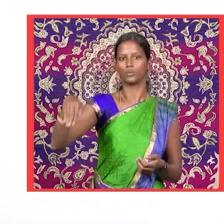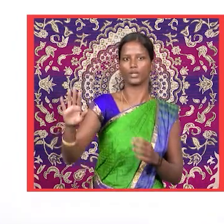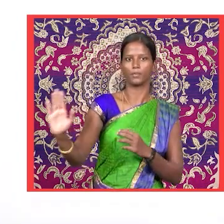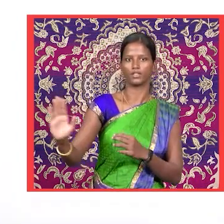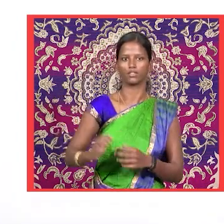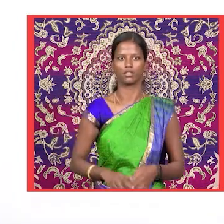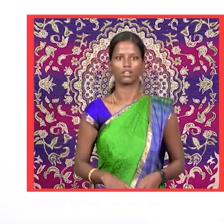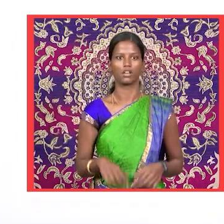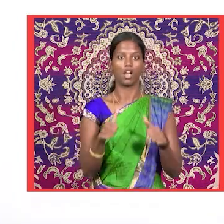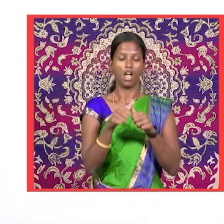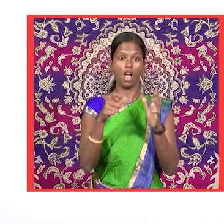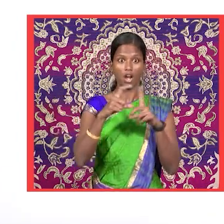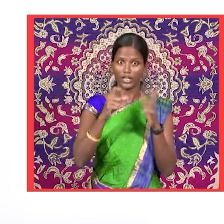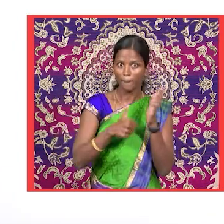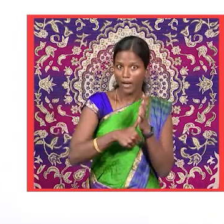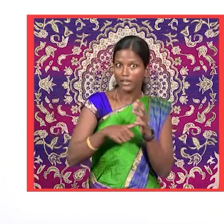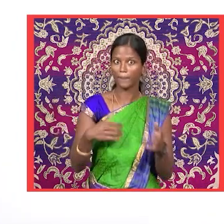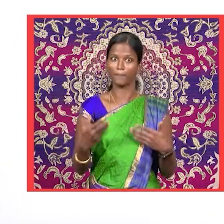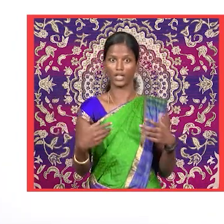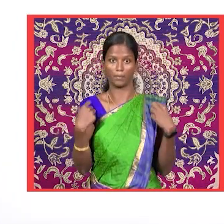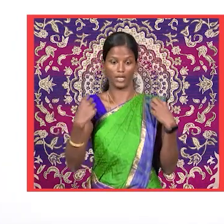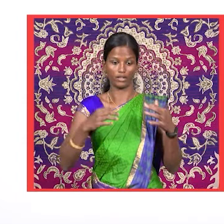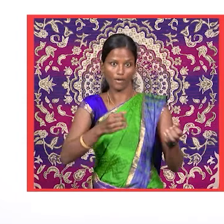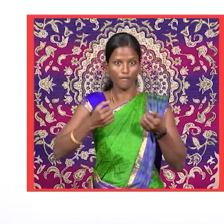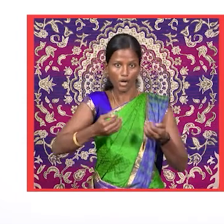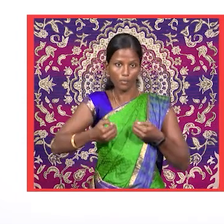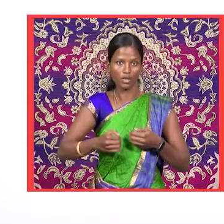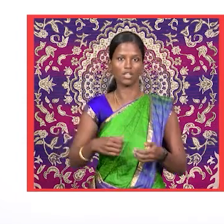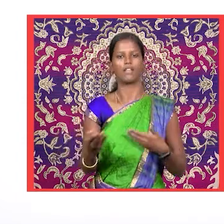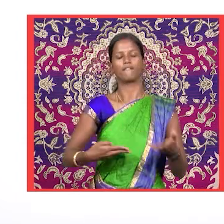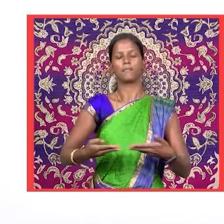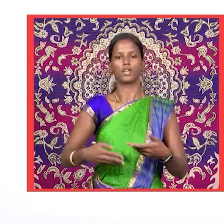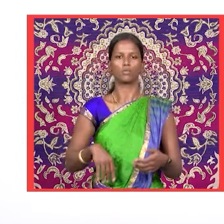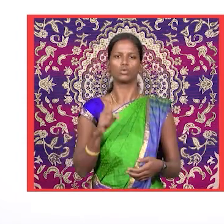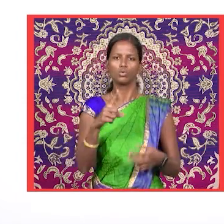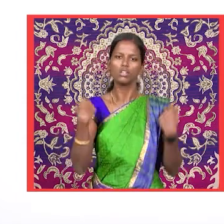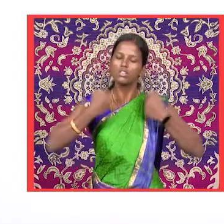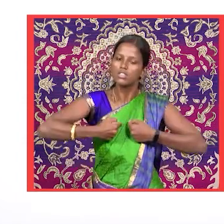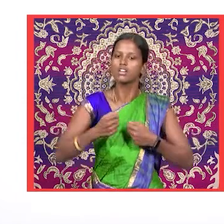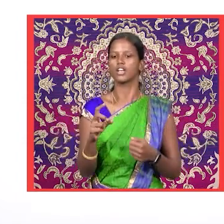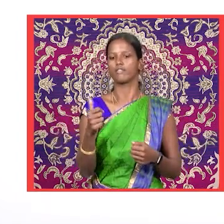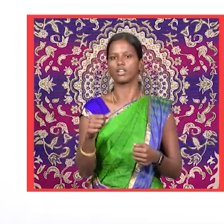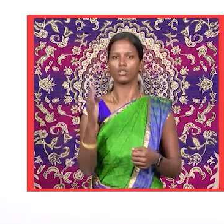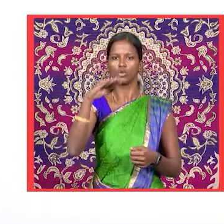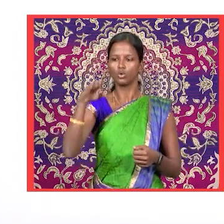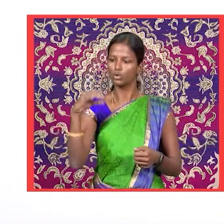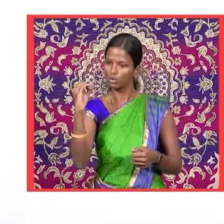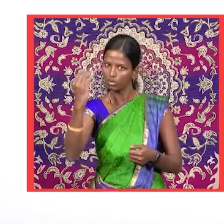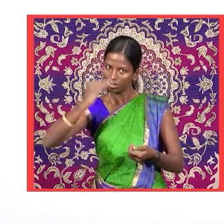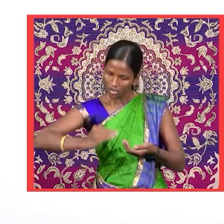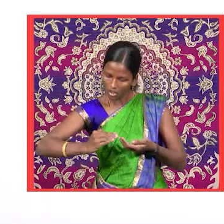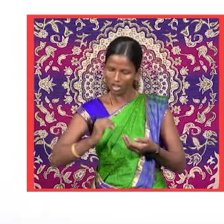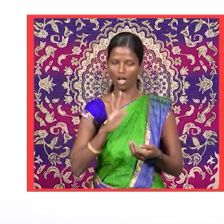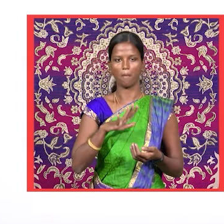2.19. ஆடி தள்ளுபடி விற்பனையின் போது ஒரு சட்டையின் விலை ₹90